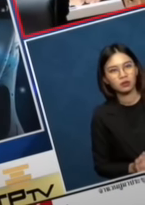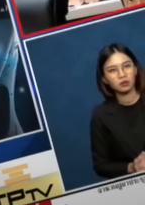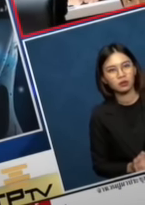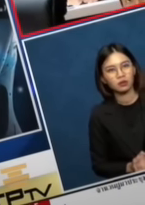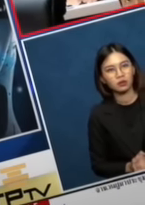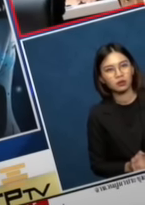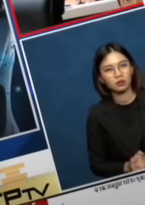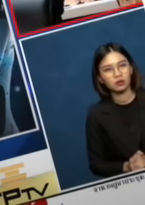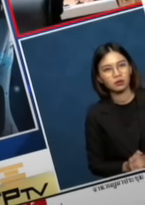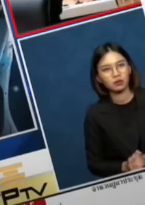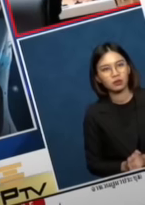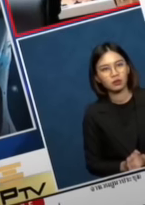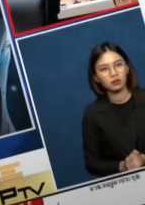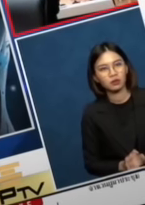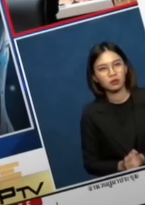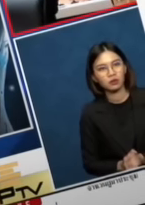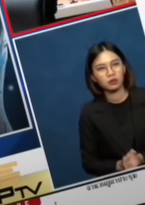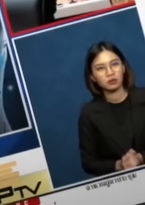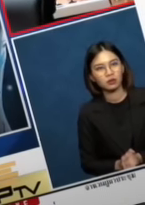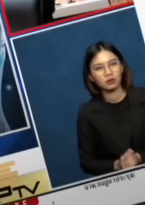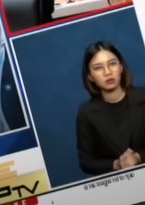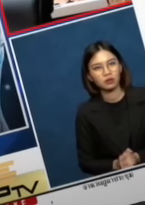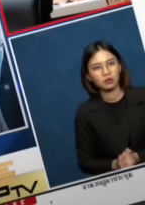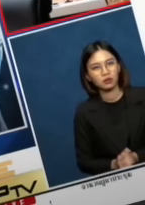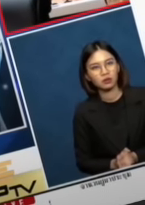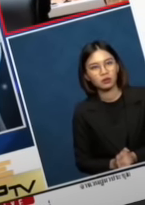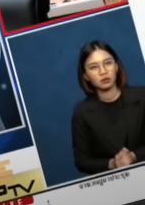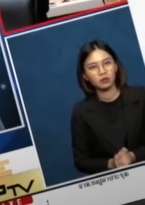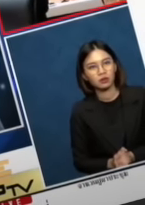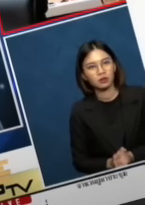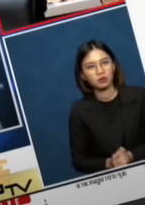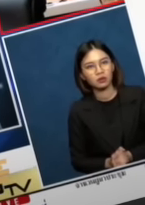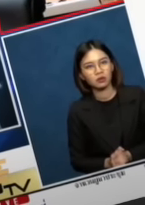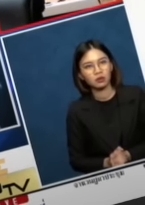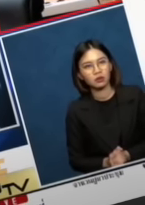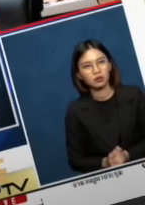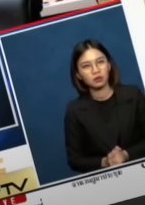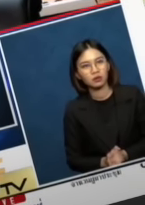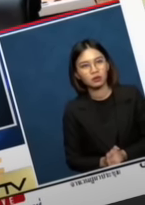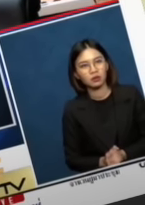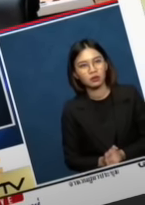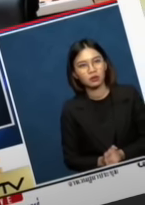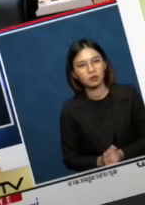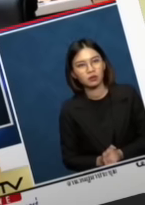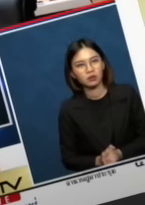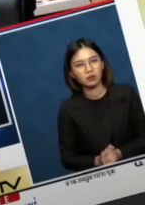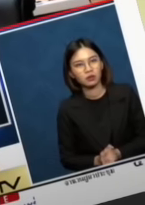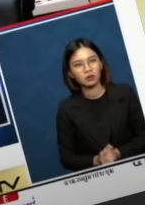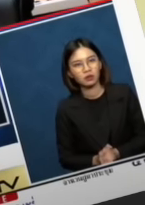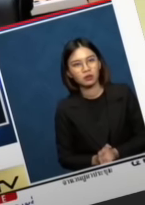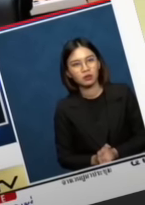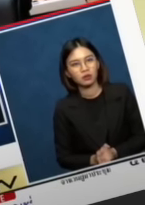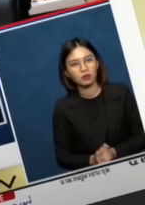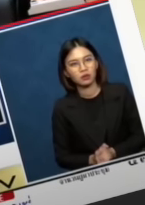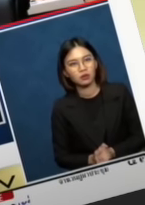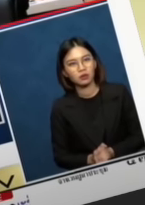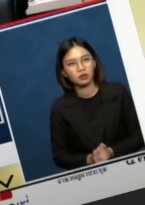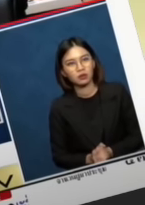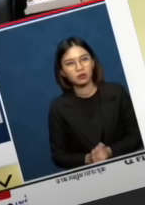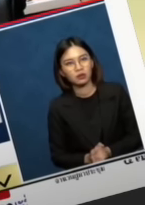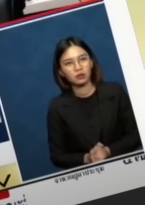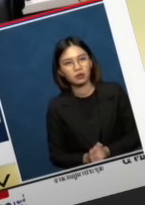อธิกิจแสวงสุขและชูวัฒน์พูดอยู่สองประเด็นที่หยิบมาในคลิปนี้คือเรื่องเศรษฐ